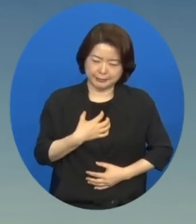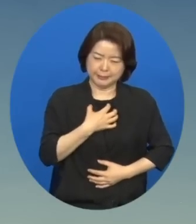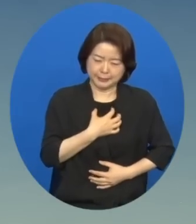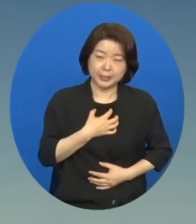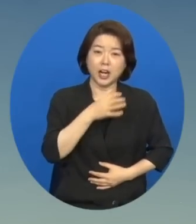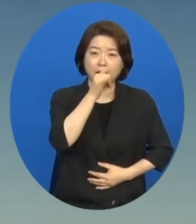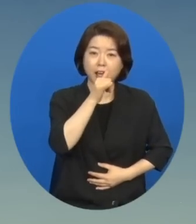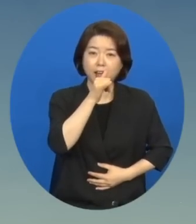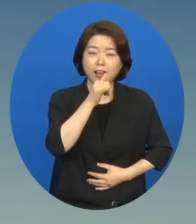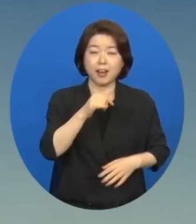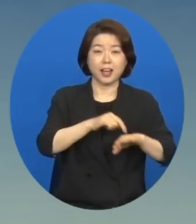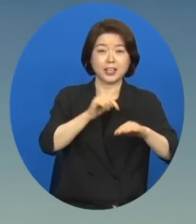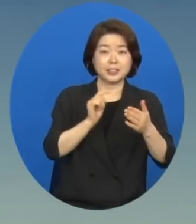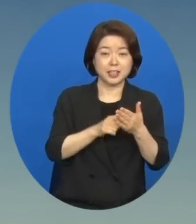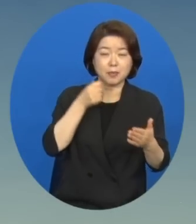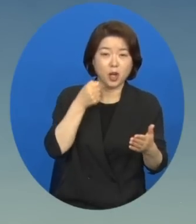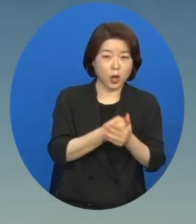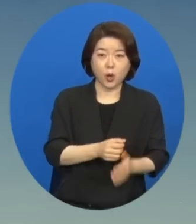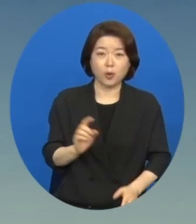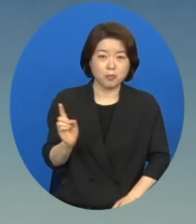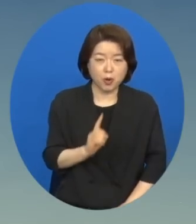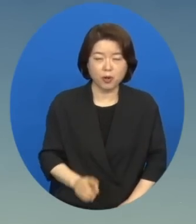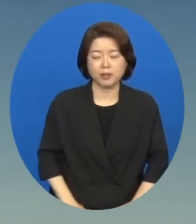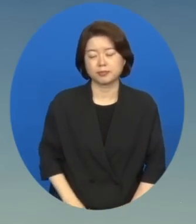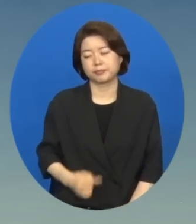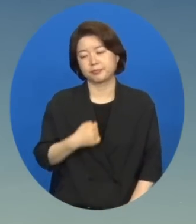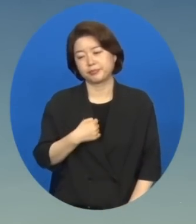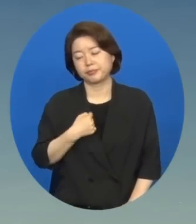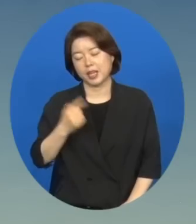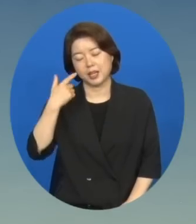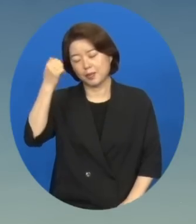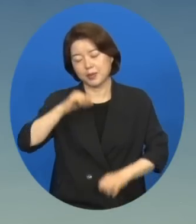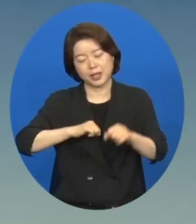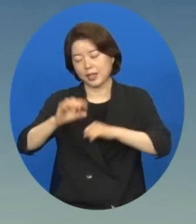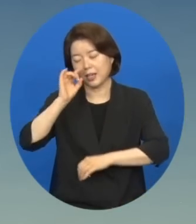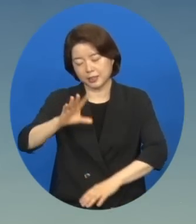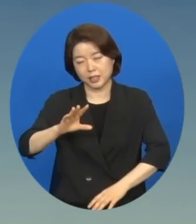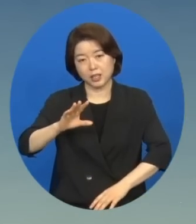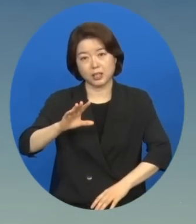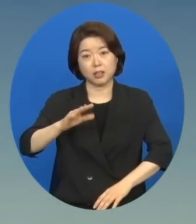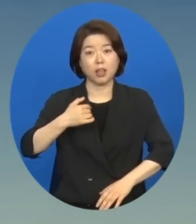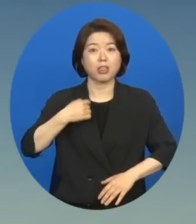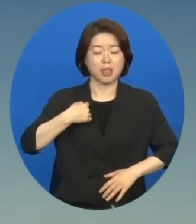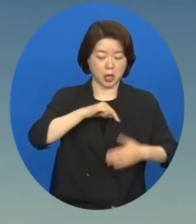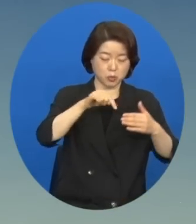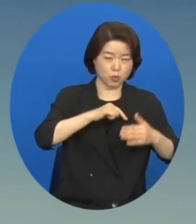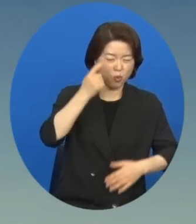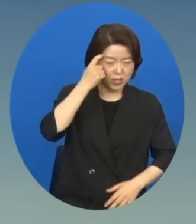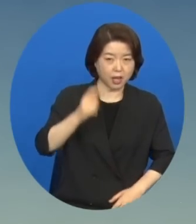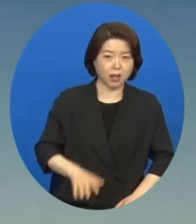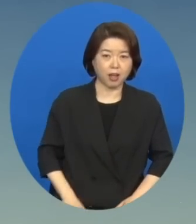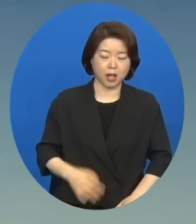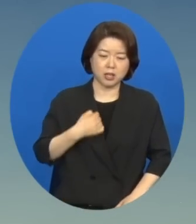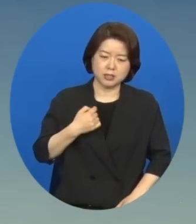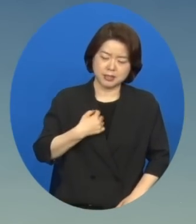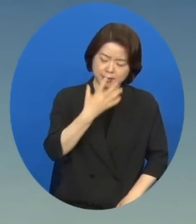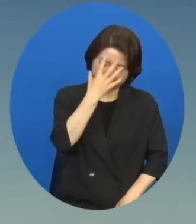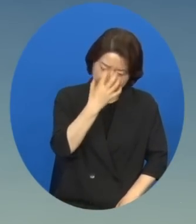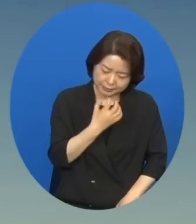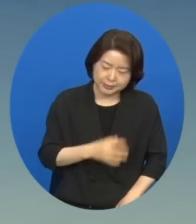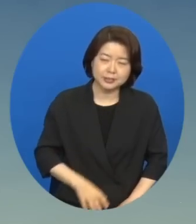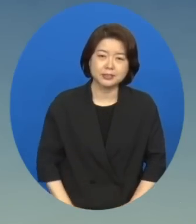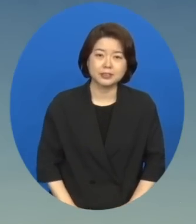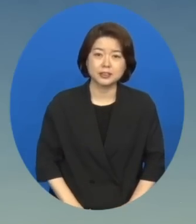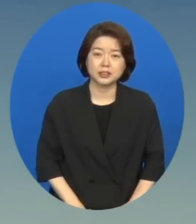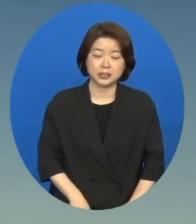제 마음에 어떻게 결론이 났냐면 이런 나는 목회하면 안 돼. 이런 나는 도무지 비참해.